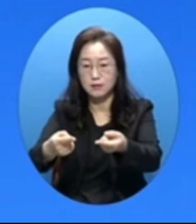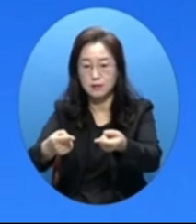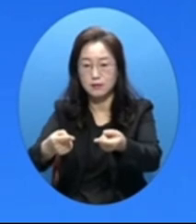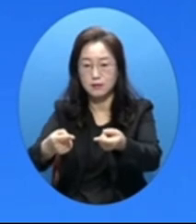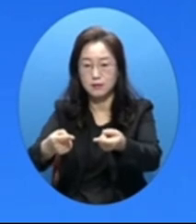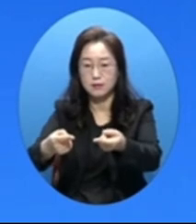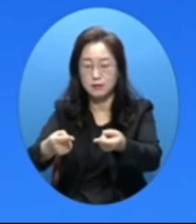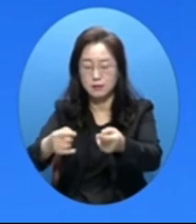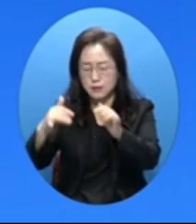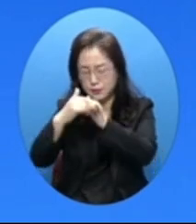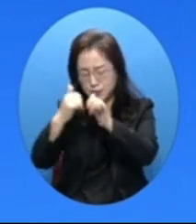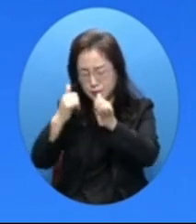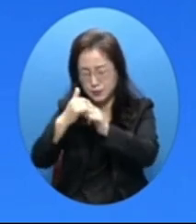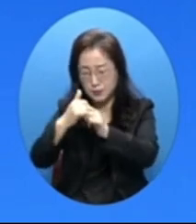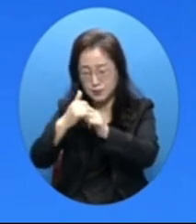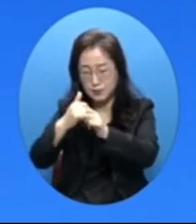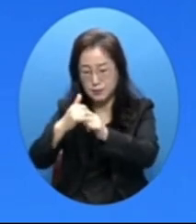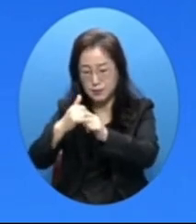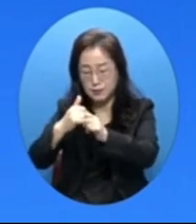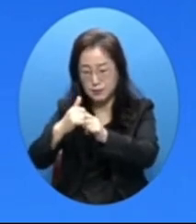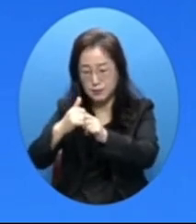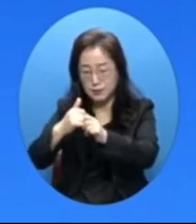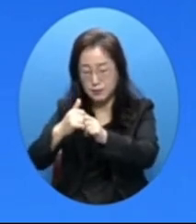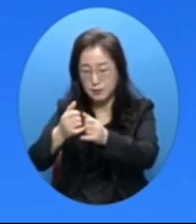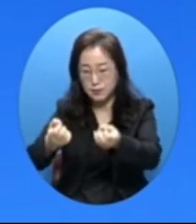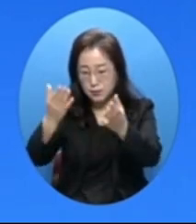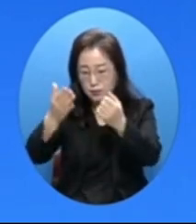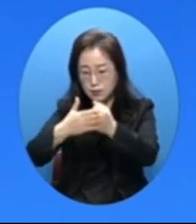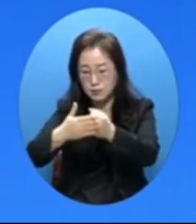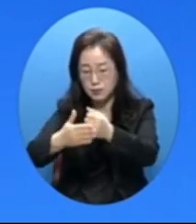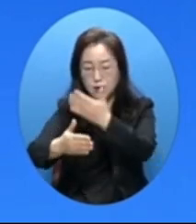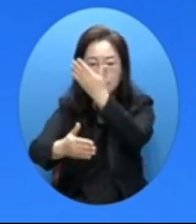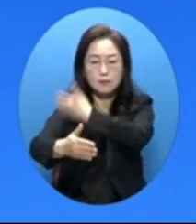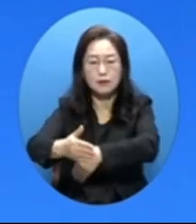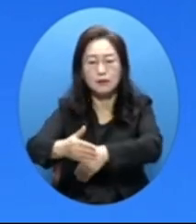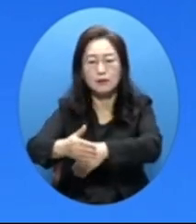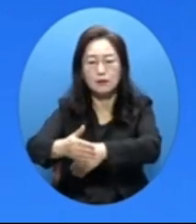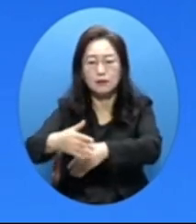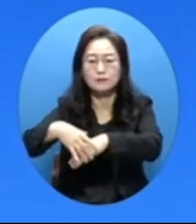오른팔을 잃었습니다 오른팔을 입고